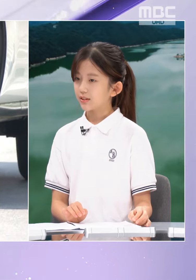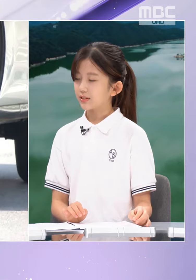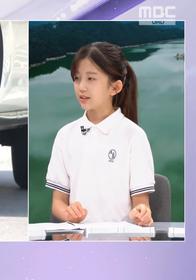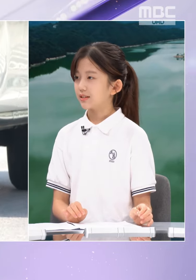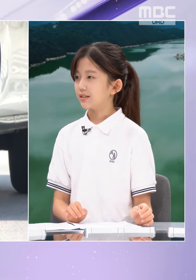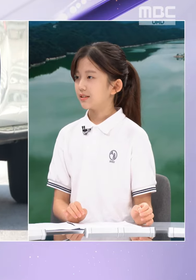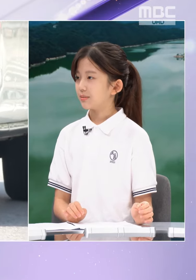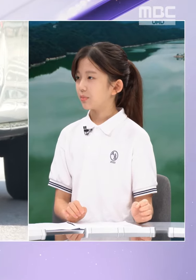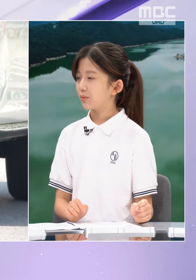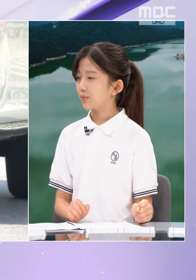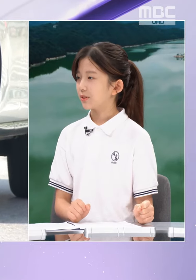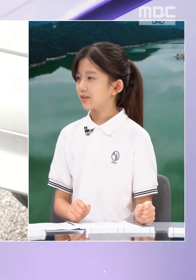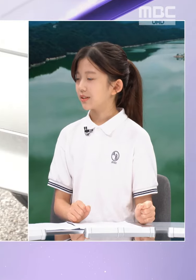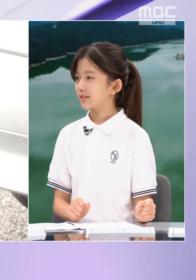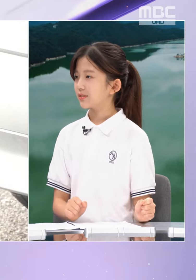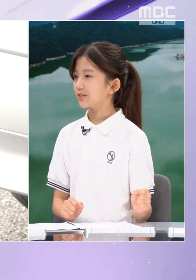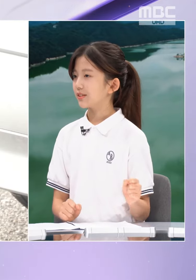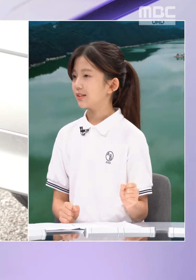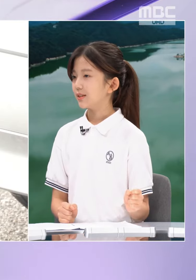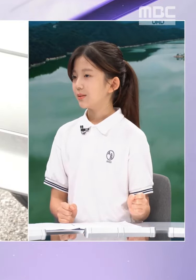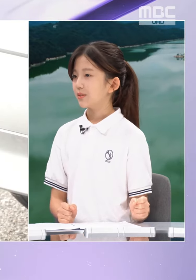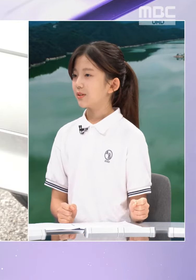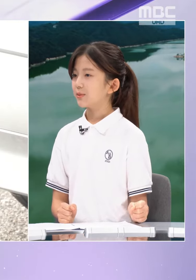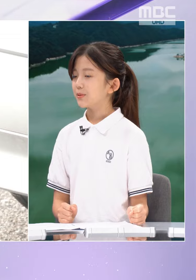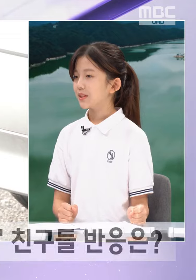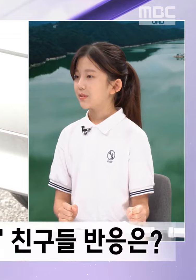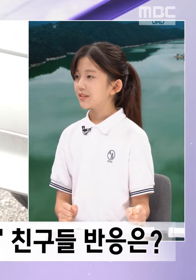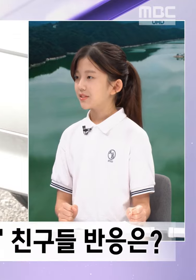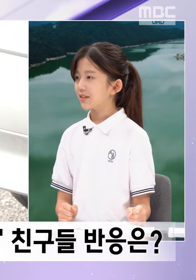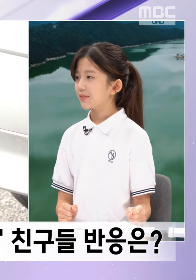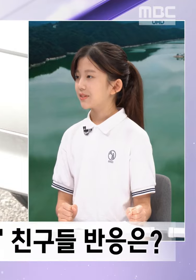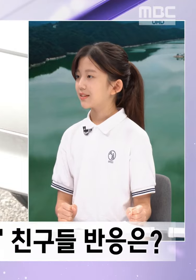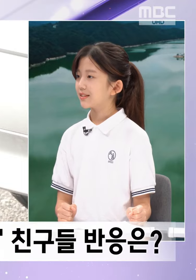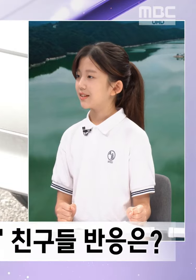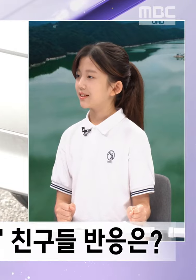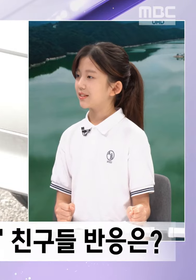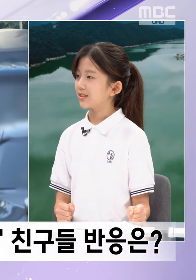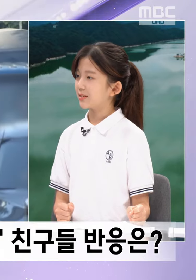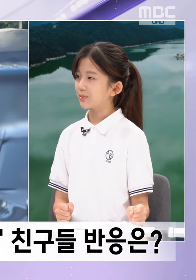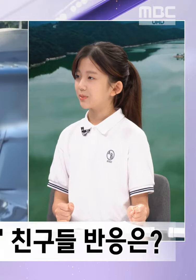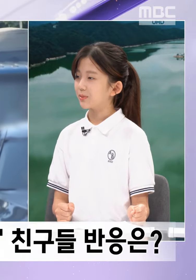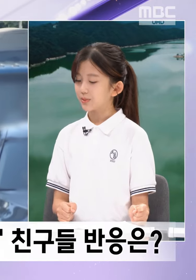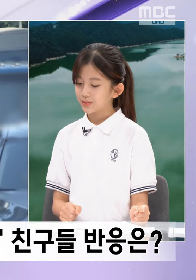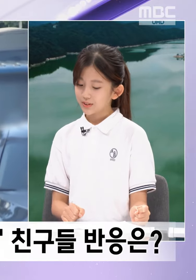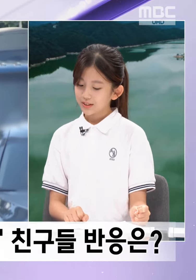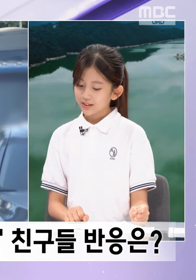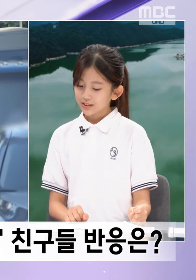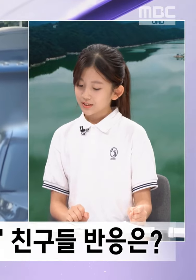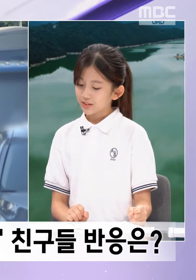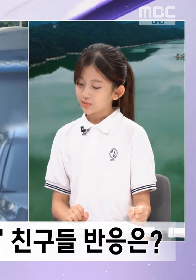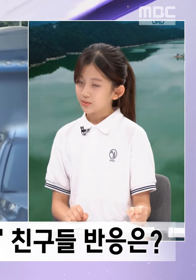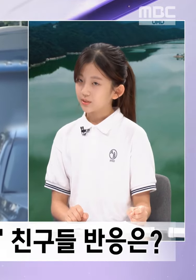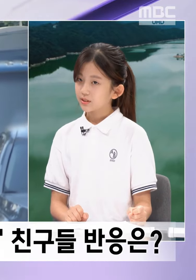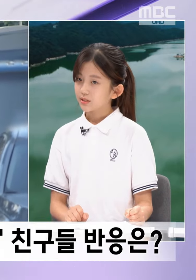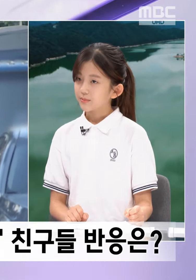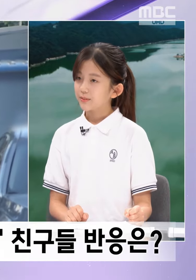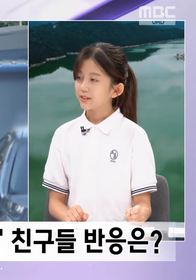제 영상을 보고서 이제 친구들이 네 뉴스 잘 봤어 하면서 딱 지나갈 때도 있고